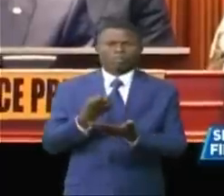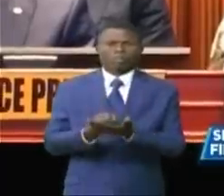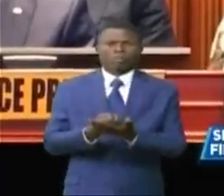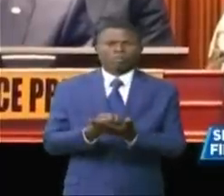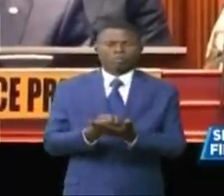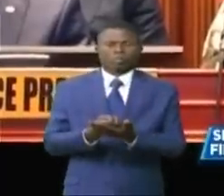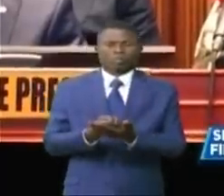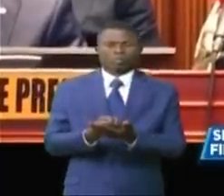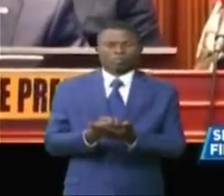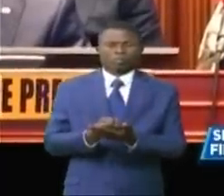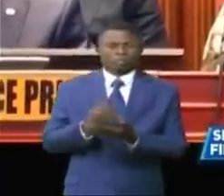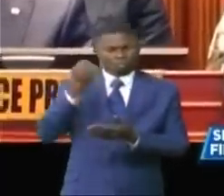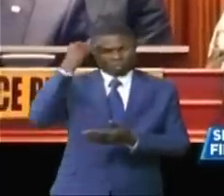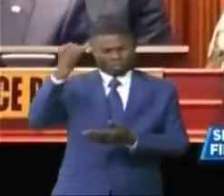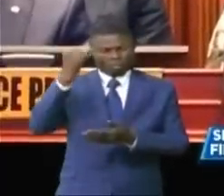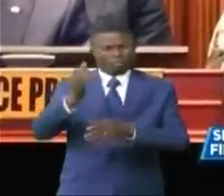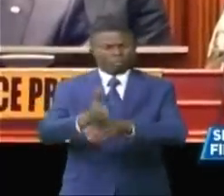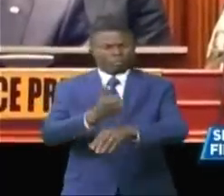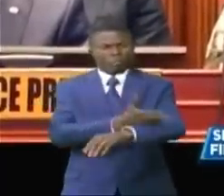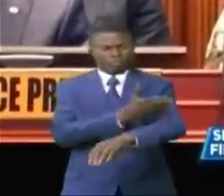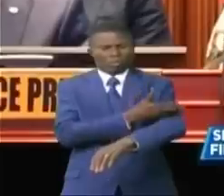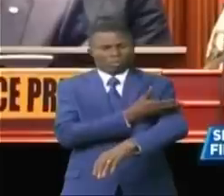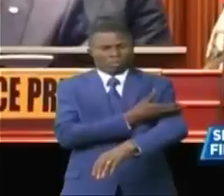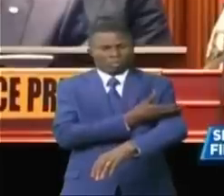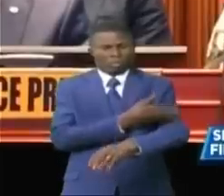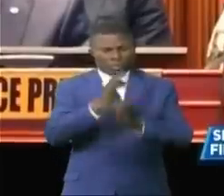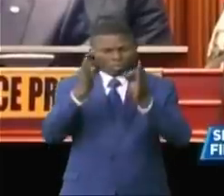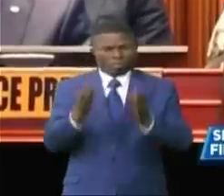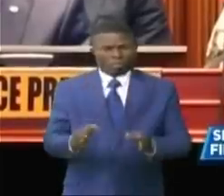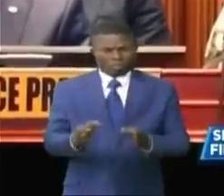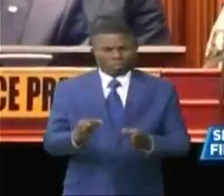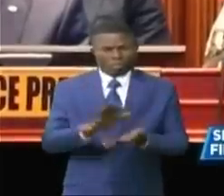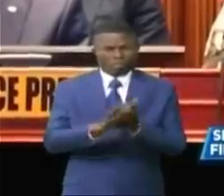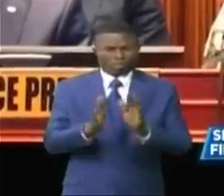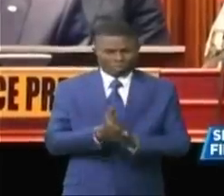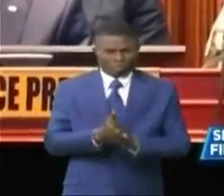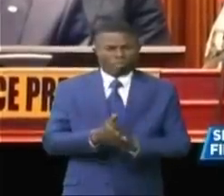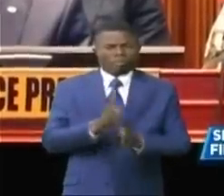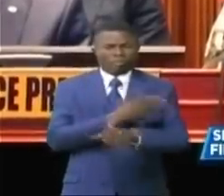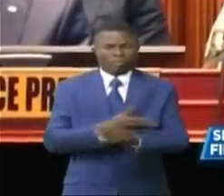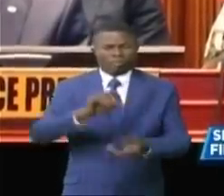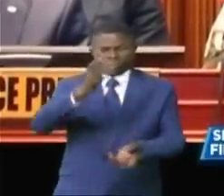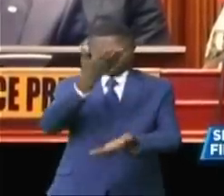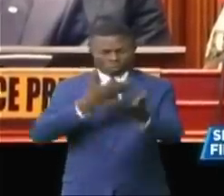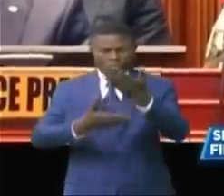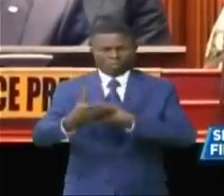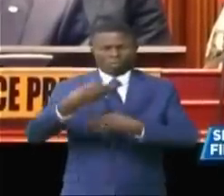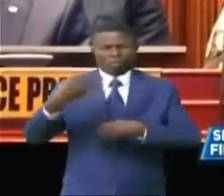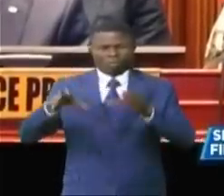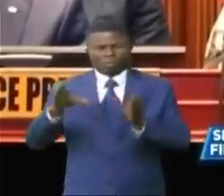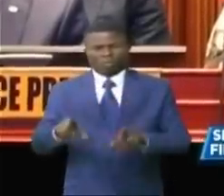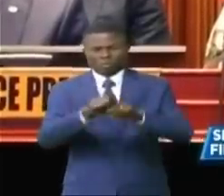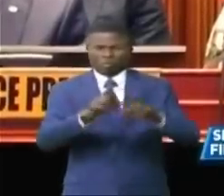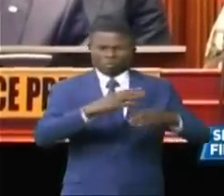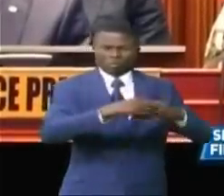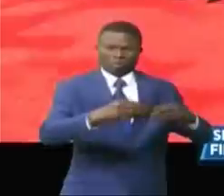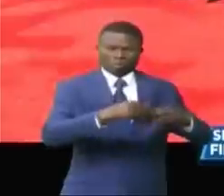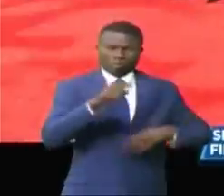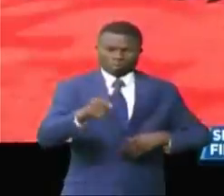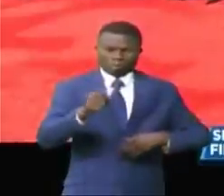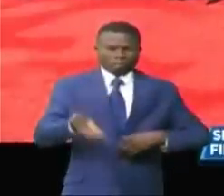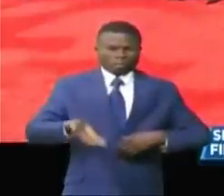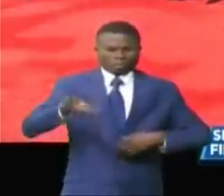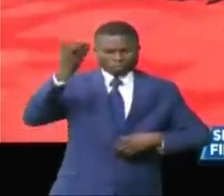dont les tendances inflationnistes auront sensiblement accru et le taux de change du franc congolais au-delà